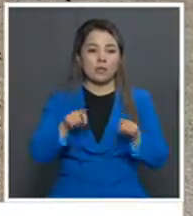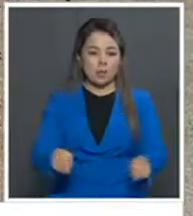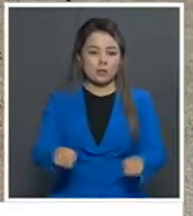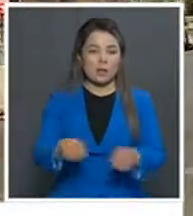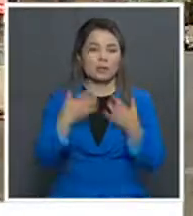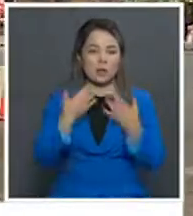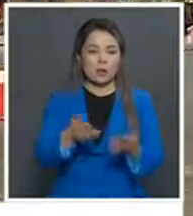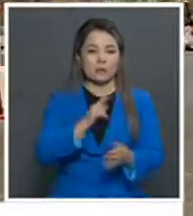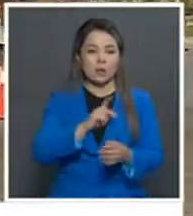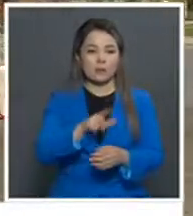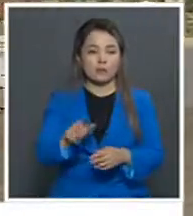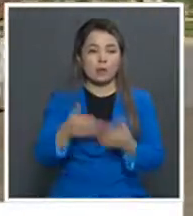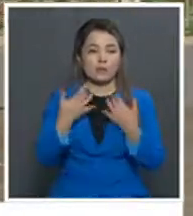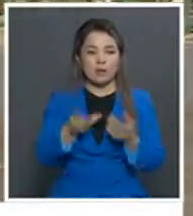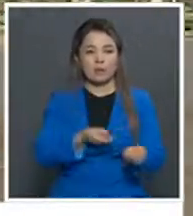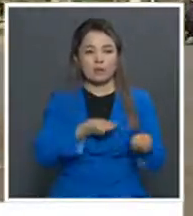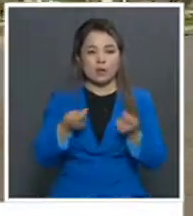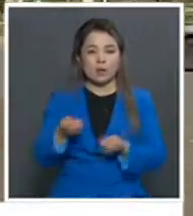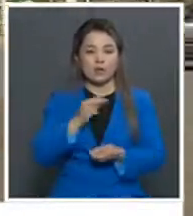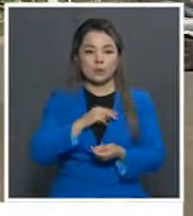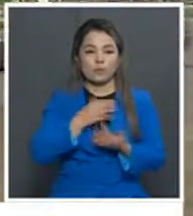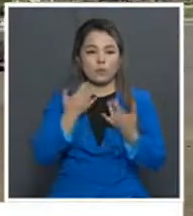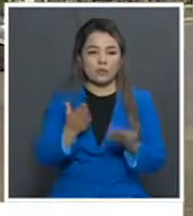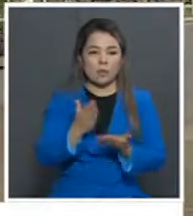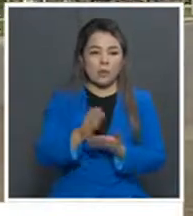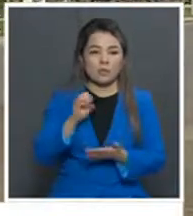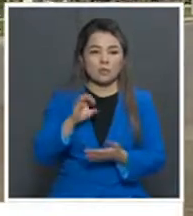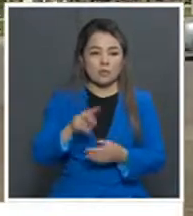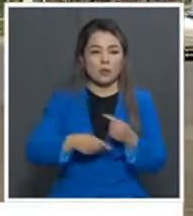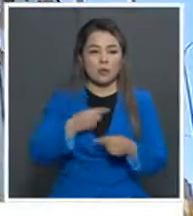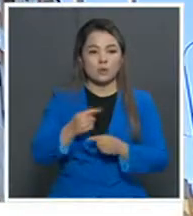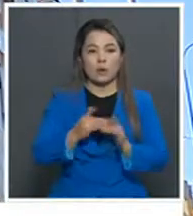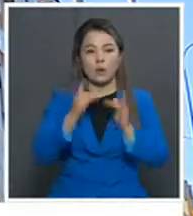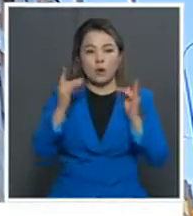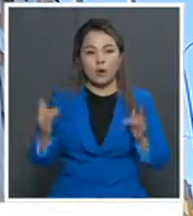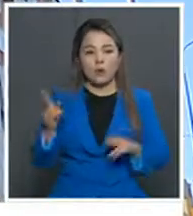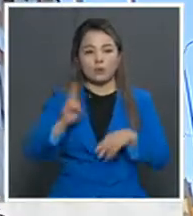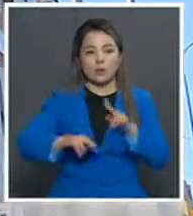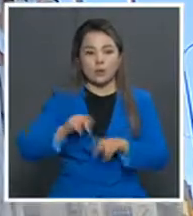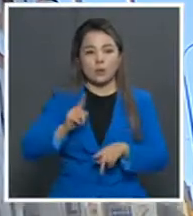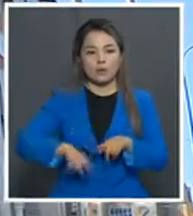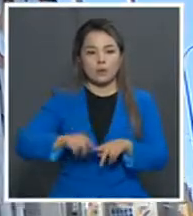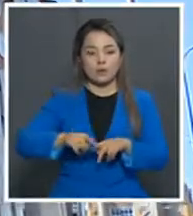жөндеу ісіне жұмыссыз азаматтар тартылмақ. Сондай-ақ Есіл өзені арқылы өтетін көпірдің құрылысы да